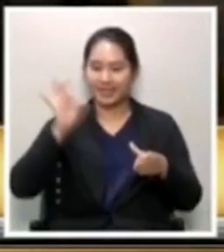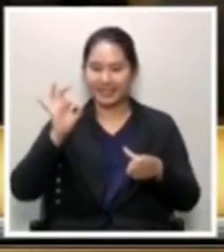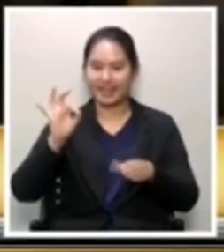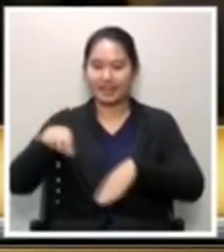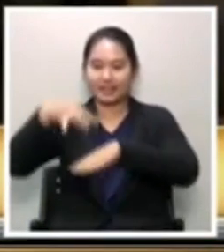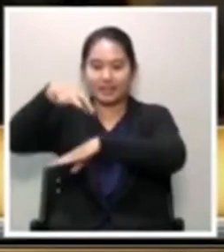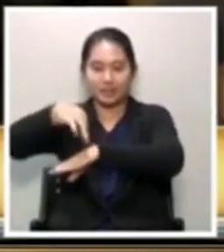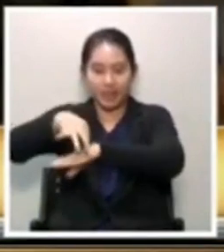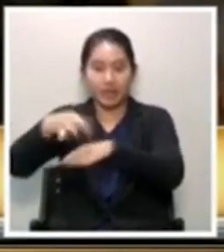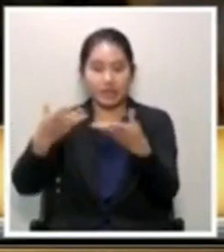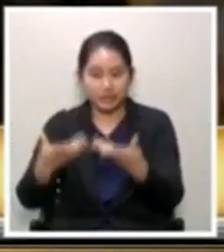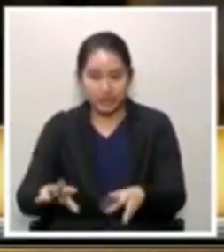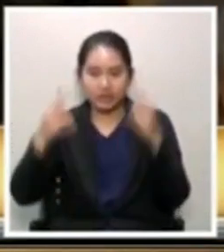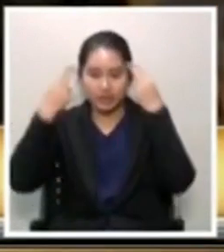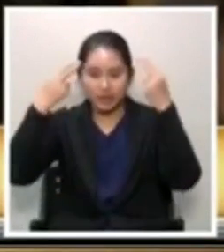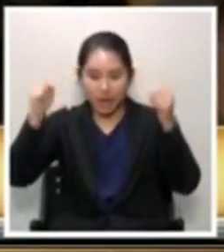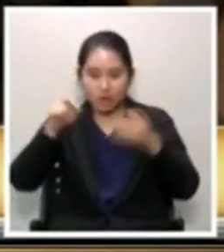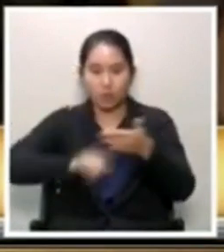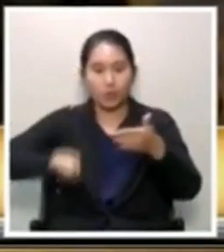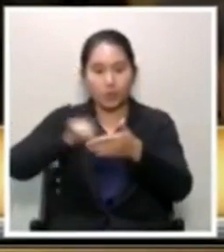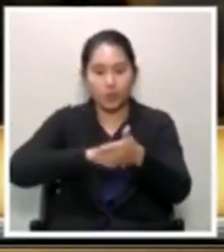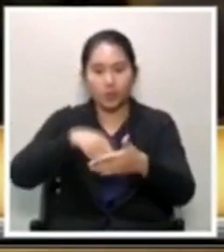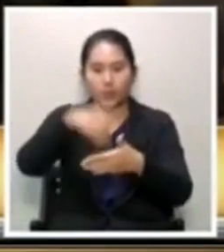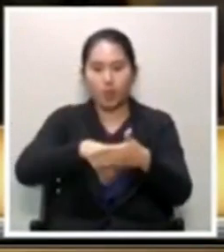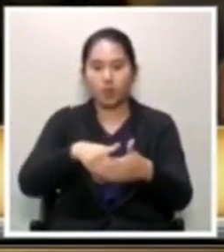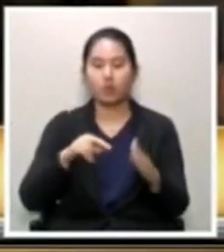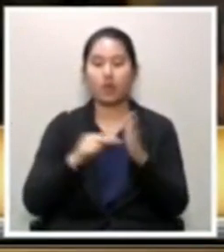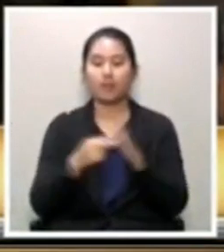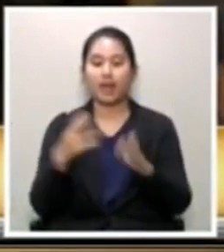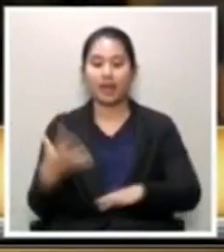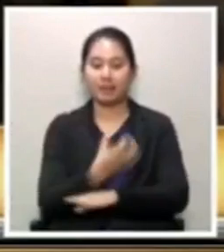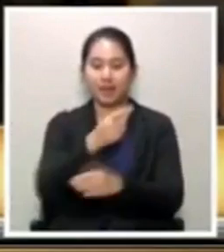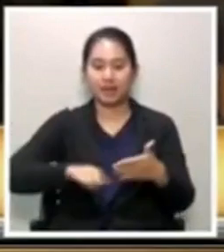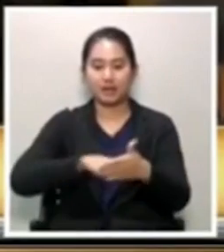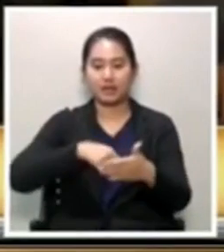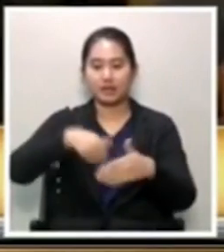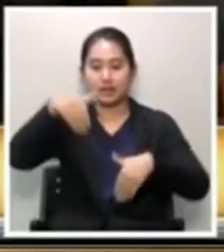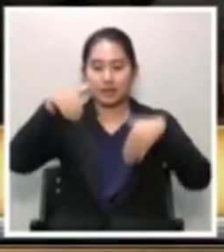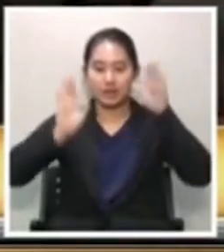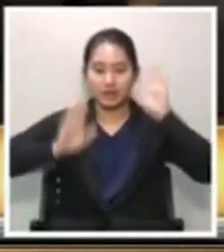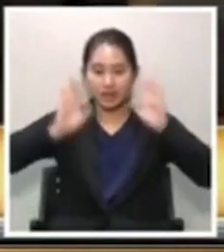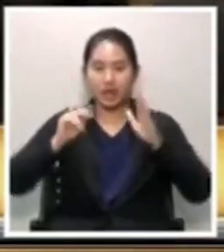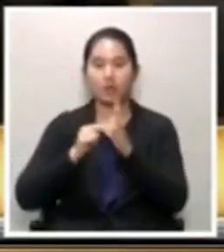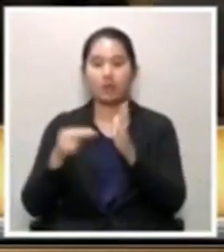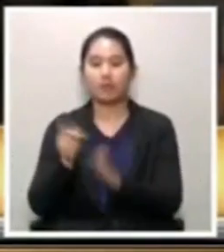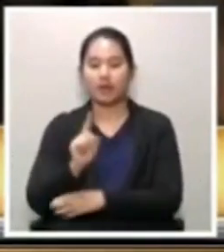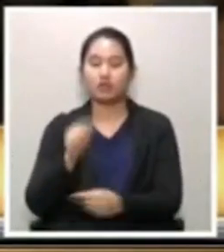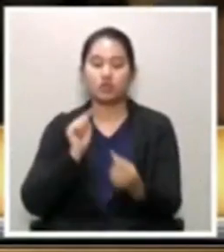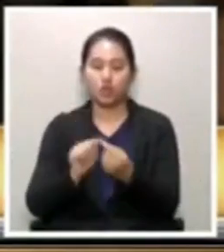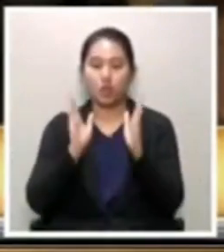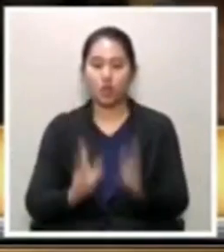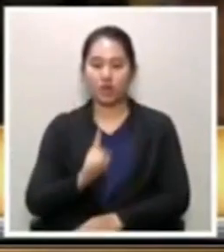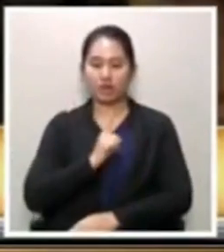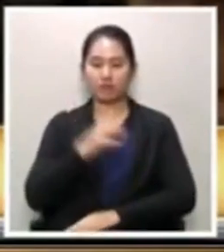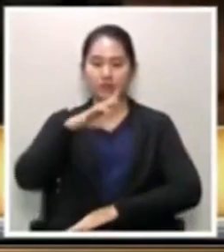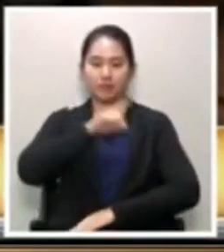มาโหวตนายกรัฐมนตรีครับแสดงว่าอำนาจที่มาจากการเลือกตั้งเนี่ยเท่าเทียมกับอำนาจที่มาจากการแต่งตั้งของคนคนเดียวแล้ว